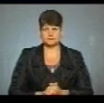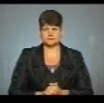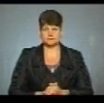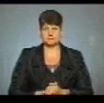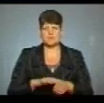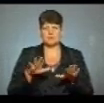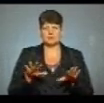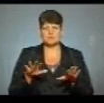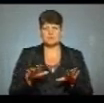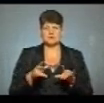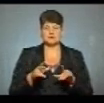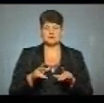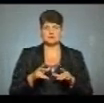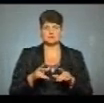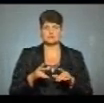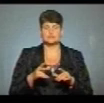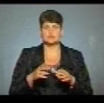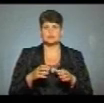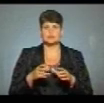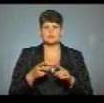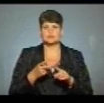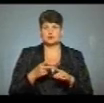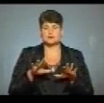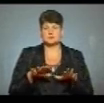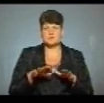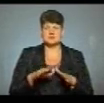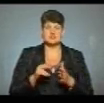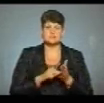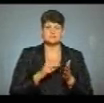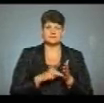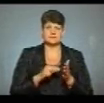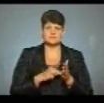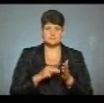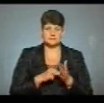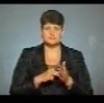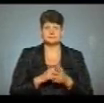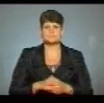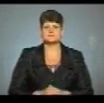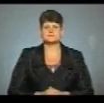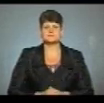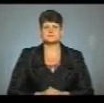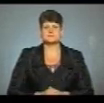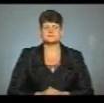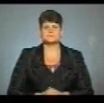Посіла дружна збірна команда Черкаського інституту пожежної безпеки імені Героя Чорнобиля.